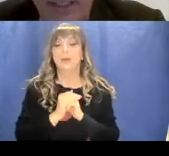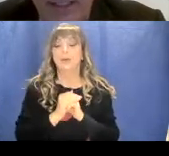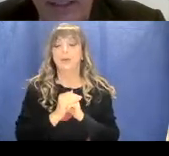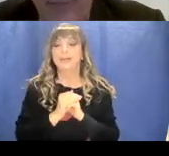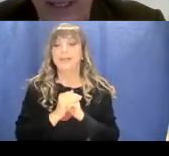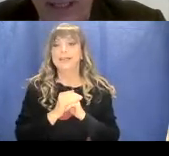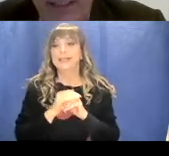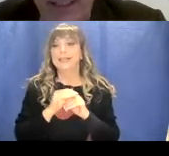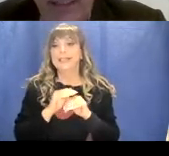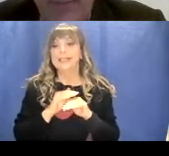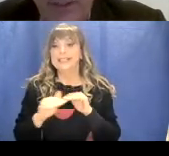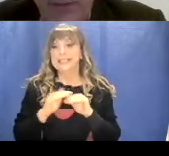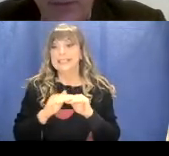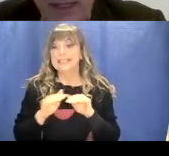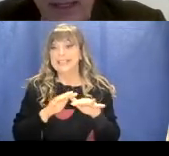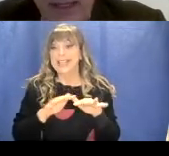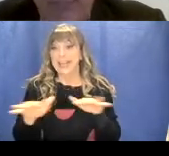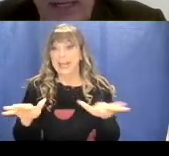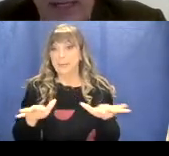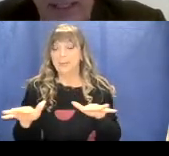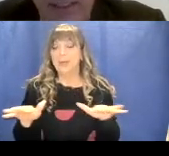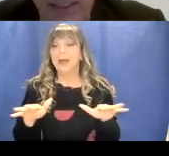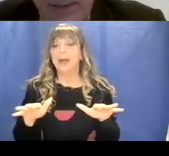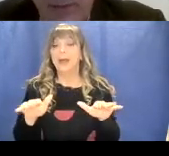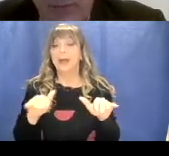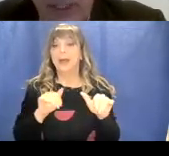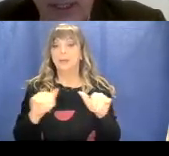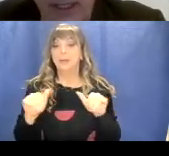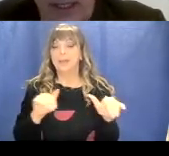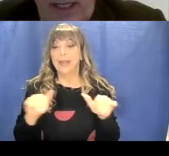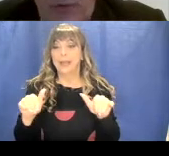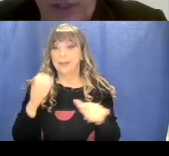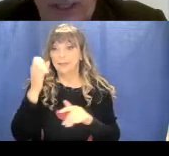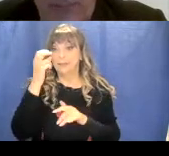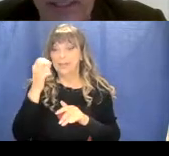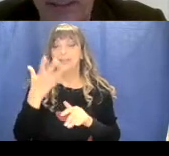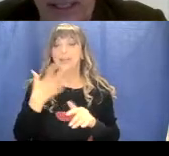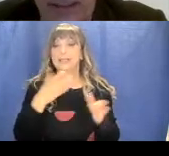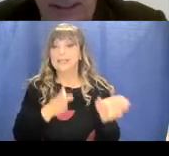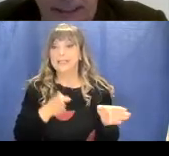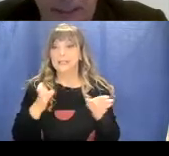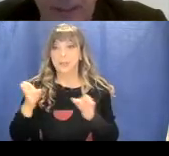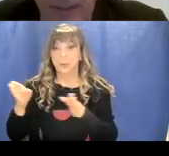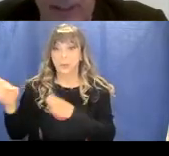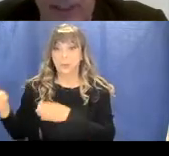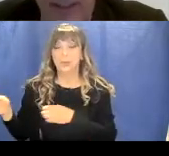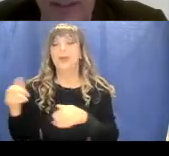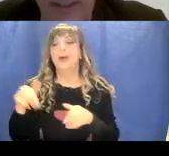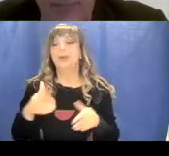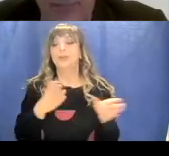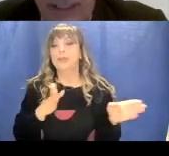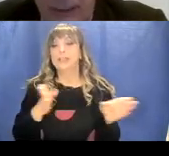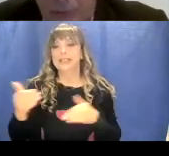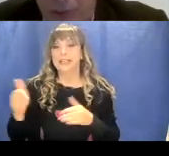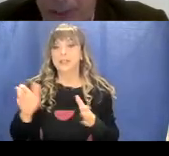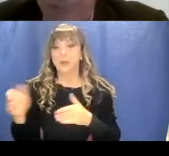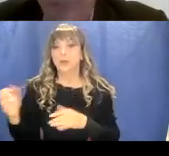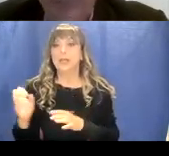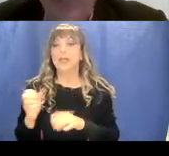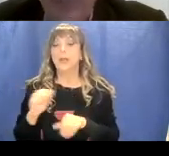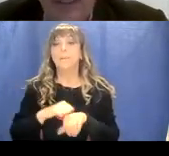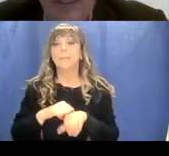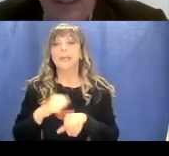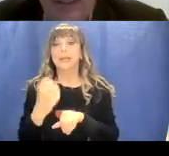di firenze è diviso in varie sezioni e oggi è rappresentata la sezione di mineralogia